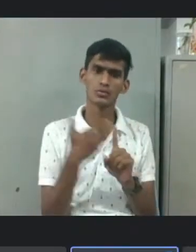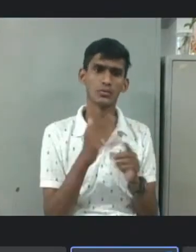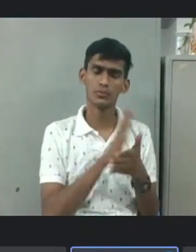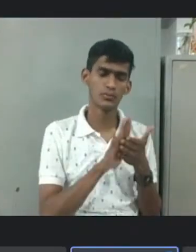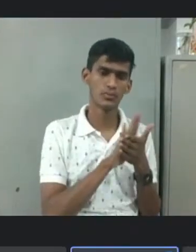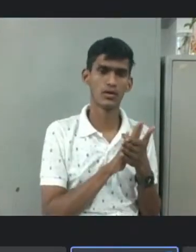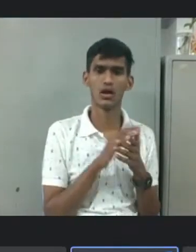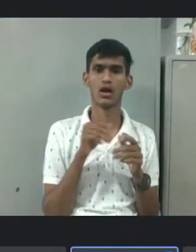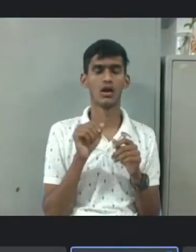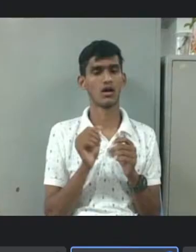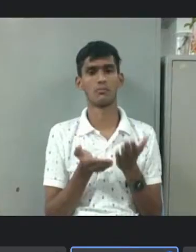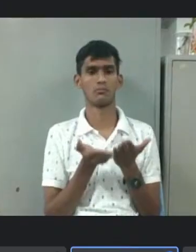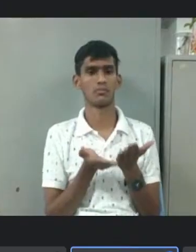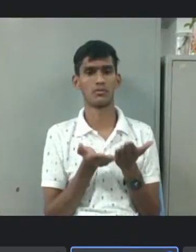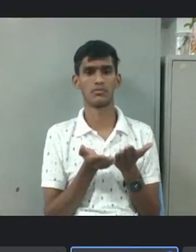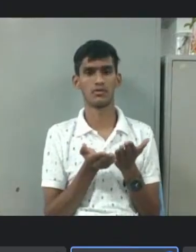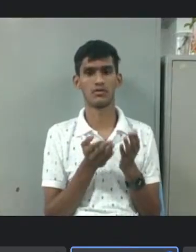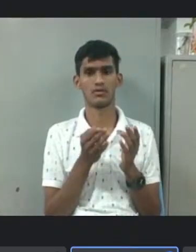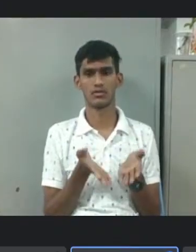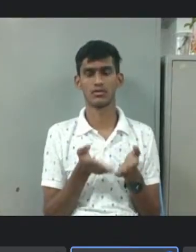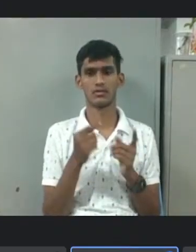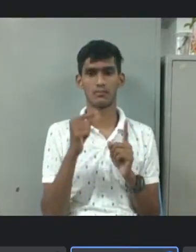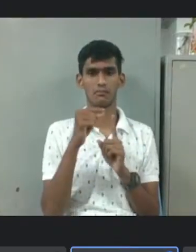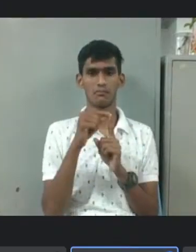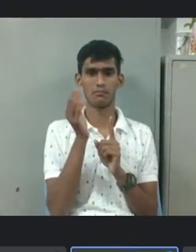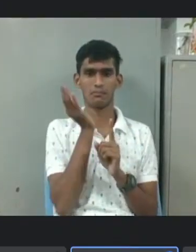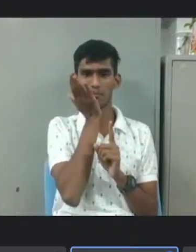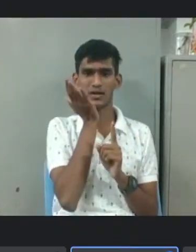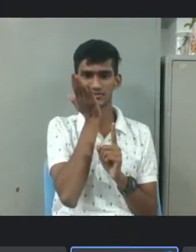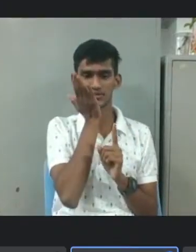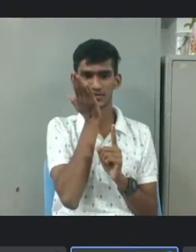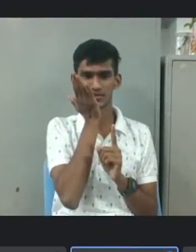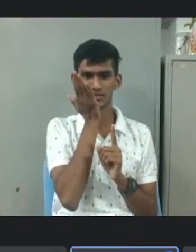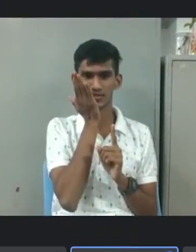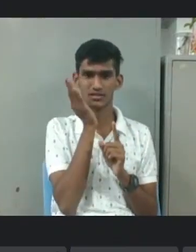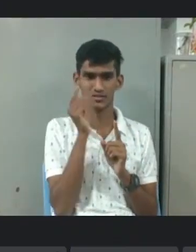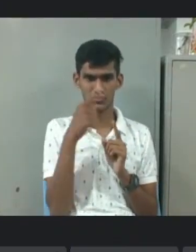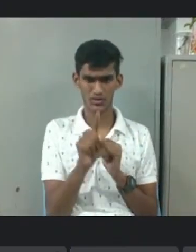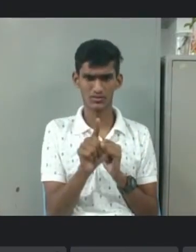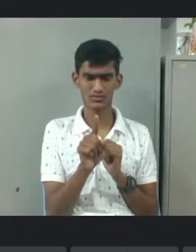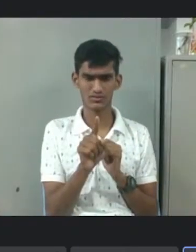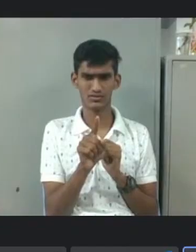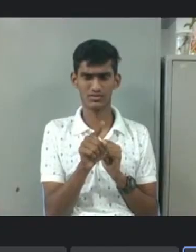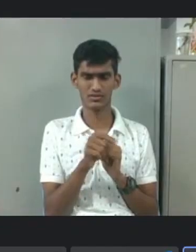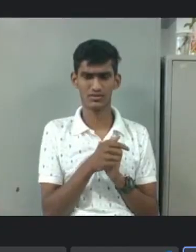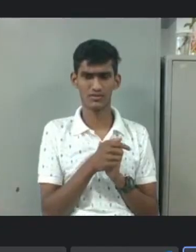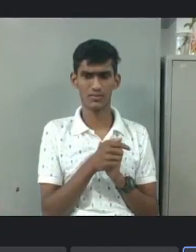അങ്ങനെയാണെങ്കിൽ നിങ്ങളുടെ ലൈക്ക് പഞ്ചായത്താണല്ലോ അല്ലെ? ഇത് പഞ്ചായത്താണല്ലോ അല്ലെ? അതെ,